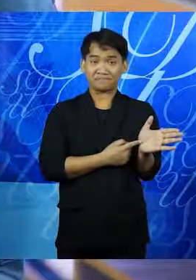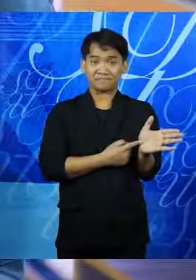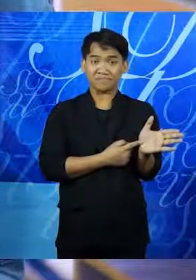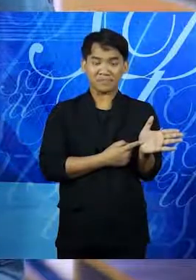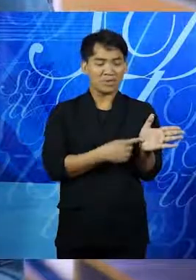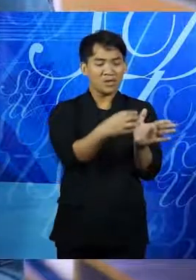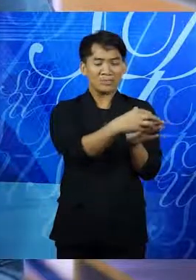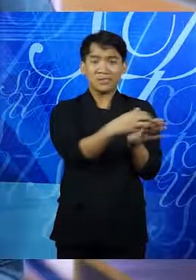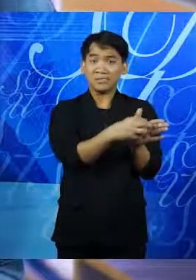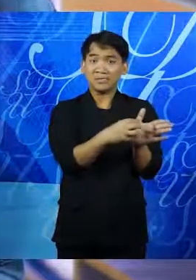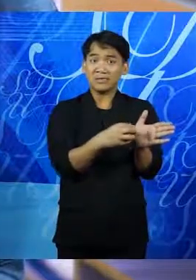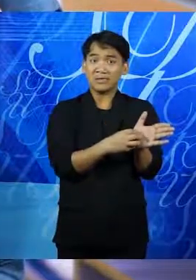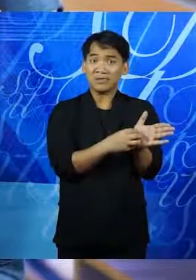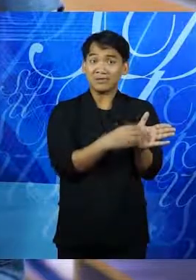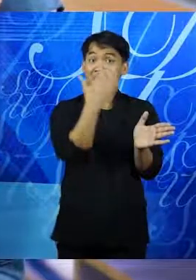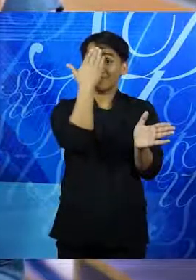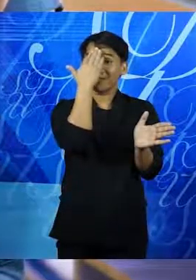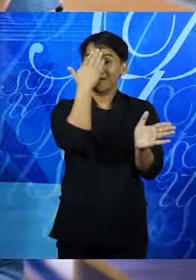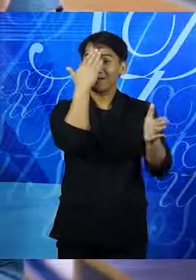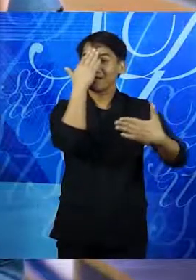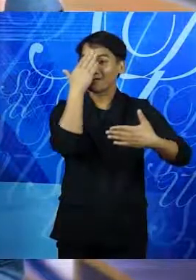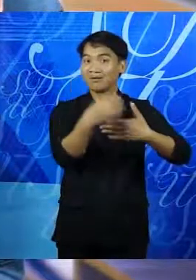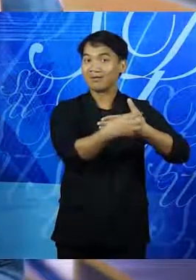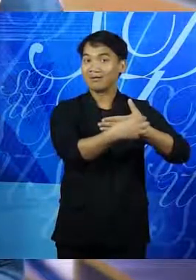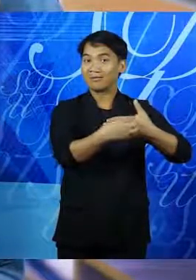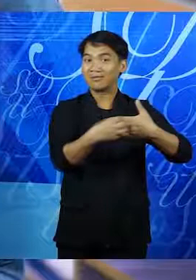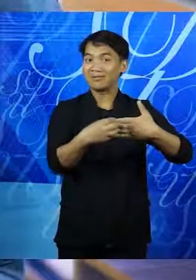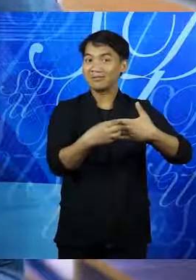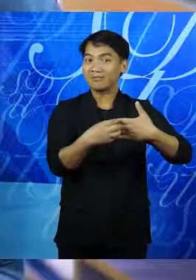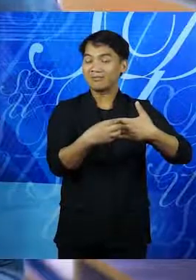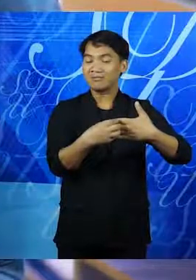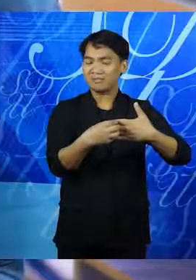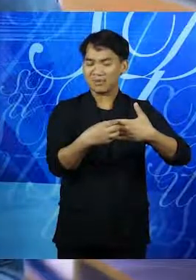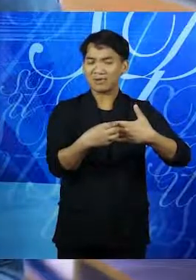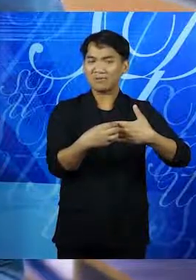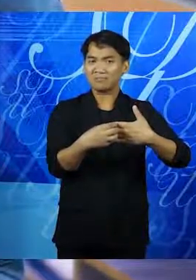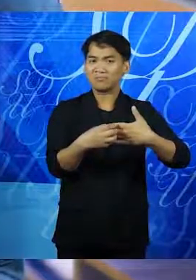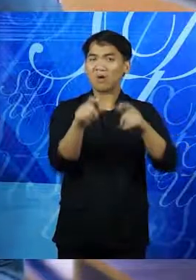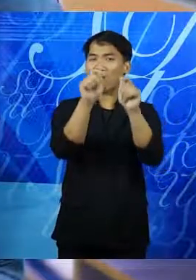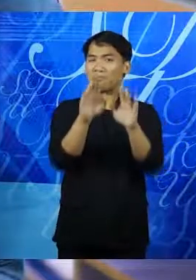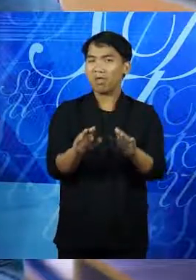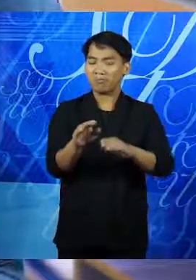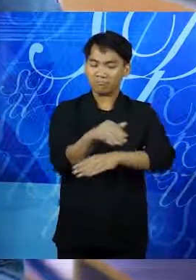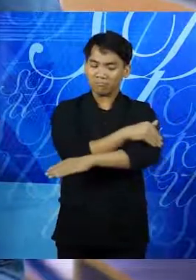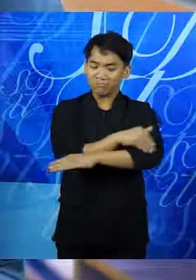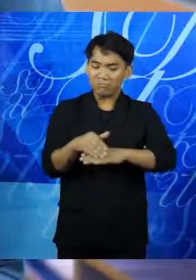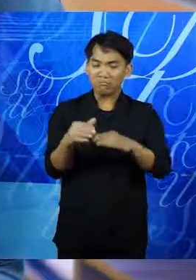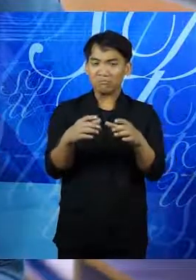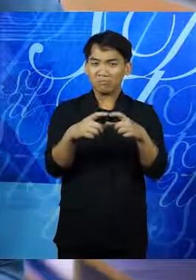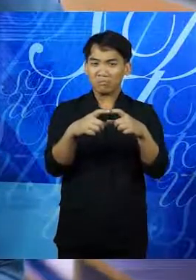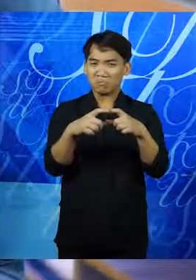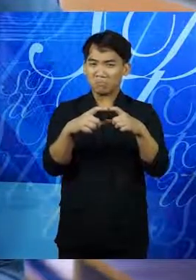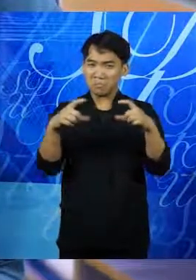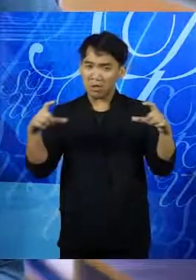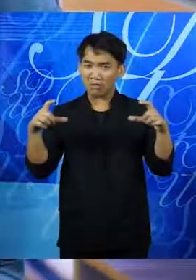าไว้ทั้ง2ด้านเลยนะคะขนาดเนี่ยนะคะใหญ่เล็กแล้วแต่คุณครูจะหรือว่าผู้ฝึกจะ